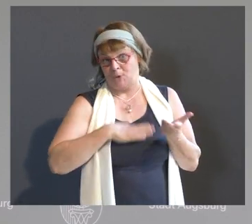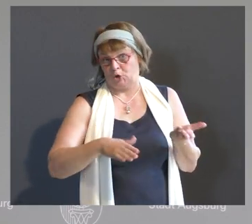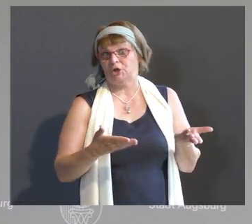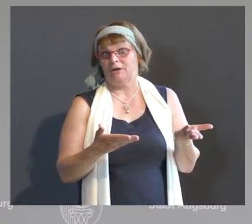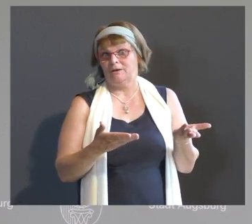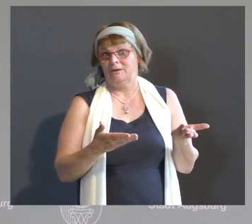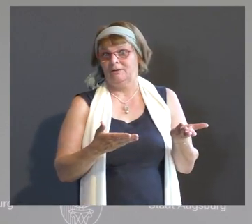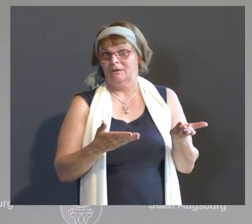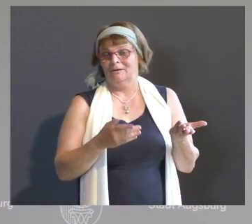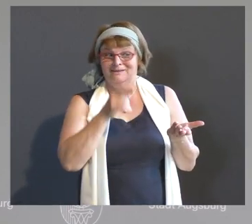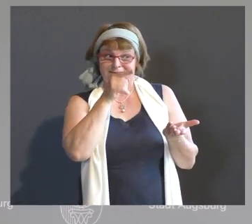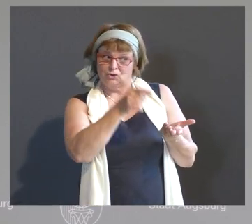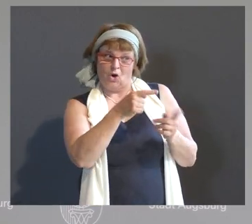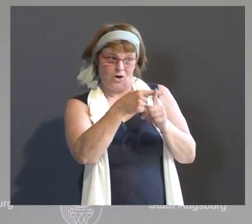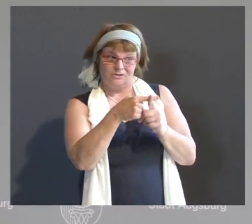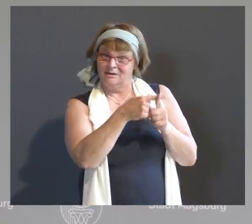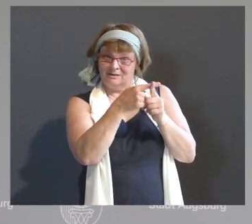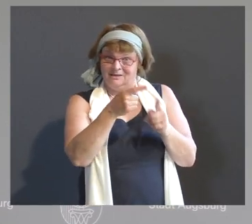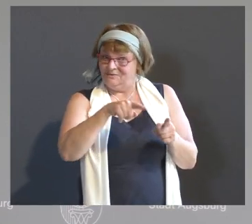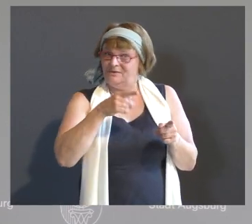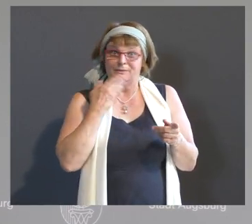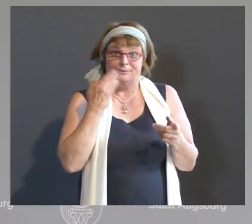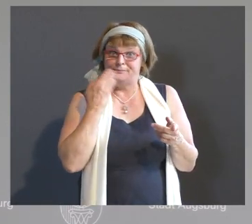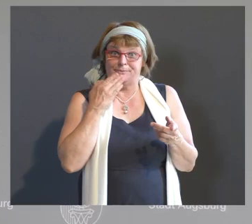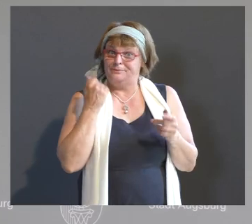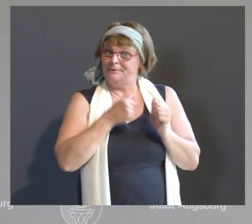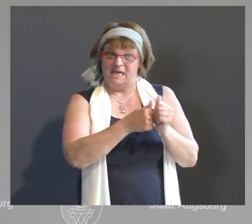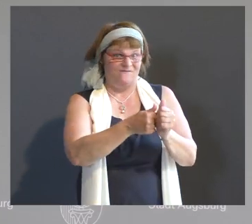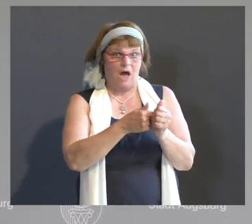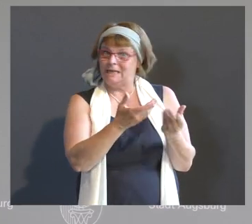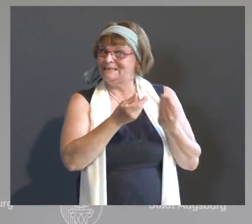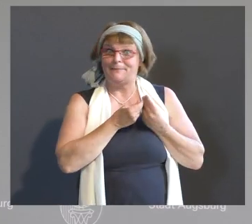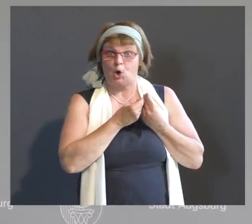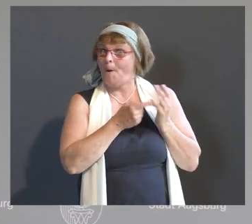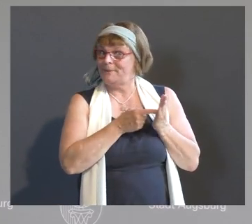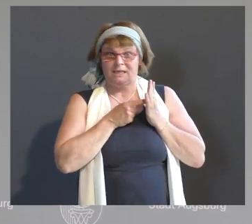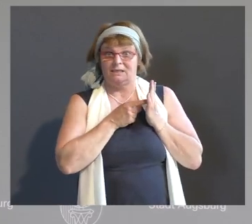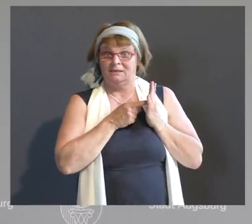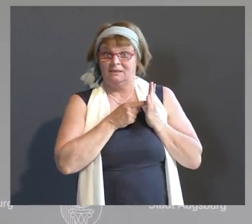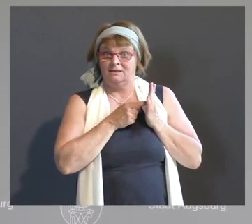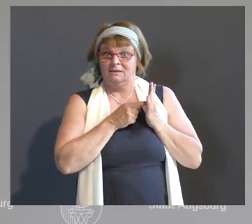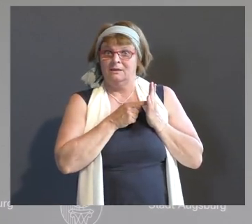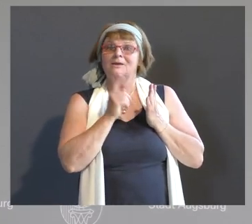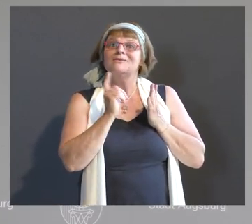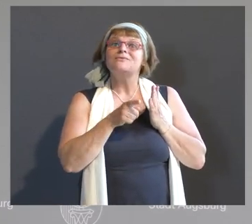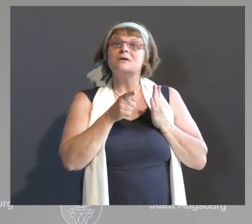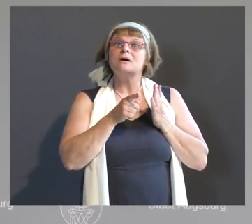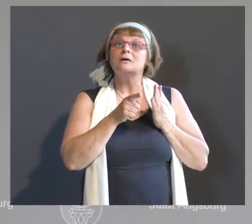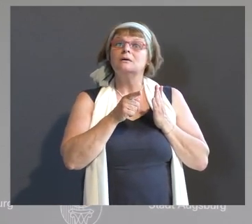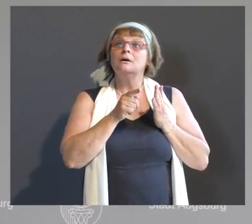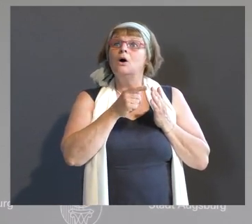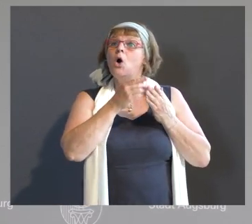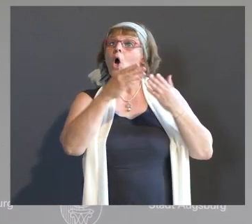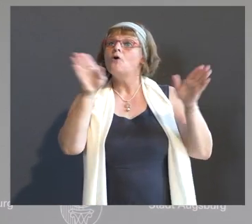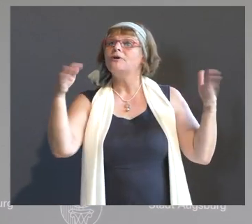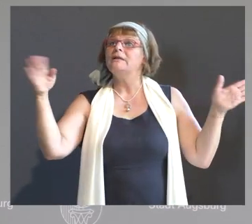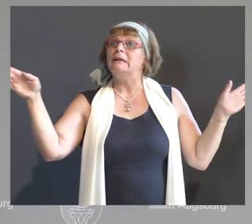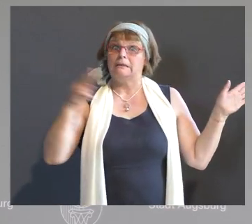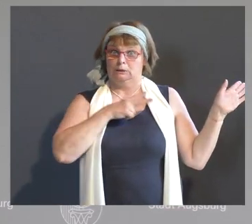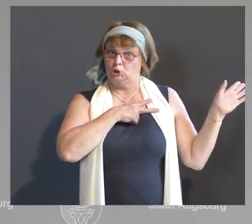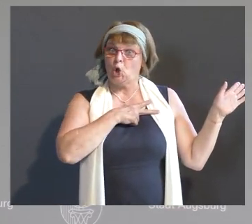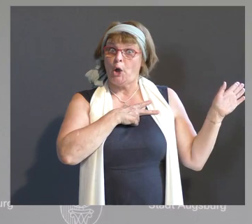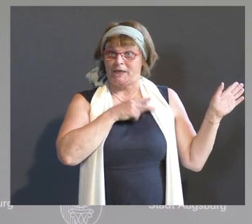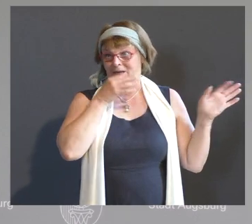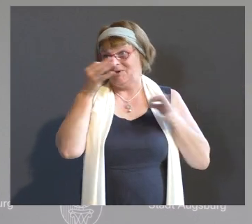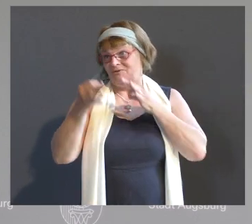auf diesem Weg keine Hinweise auf die Identität der Täter bekommen, werden wir über die Öffentlichkeit mit entsprechenden Fotos nach den Tätern